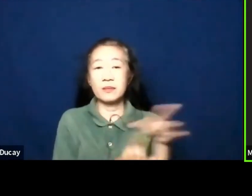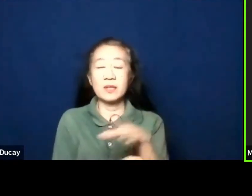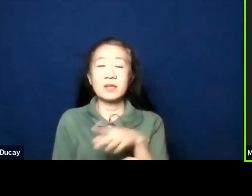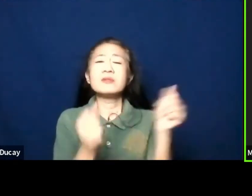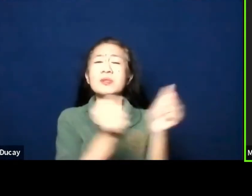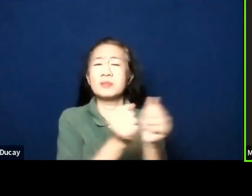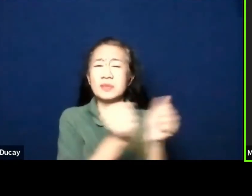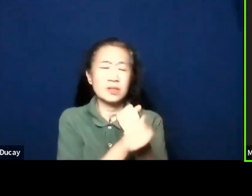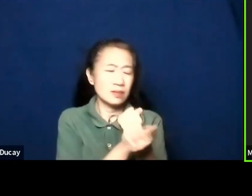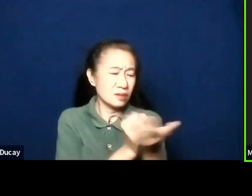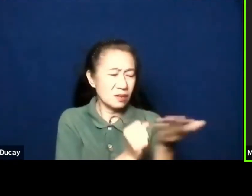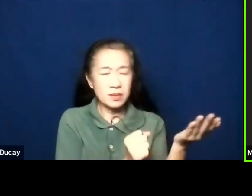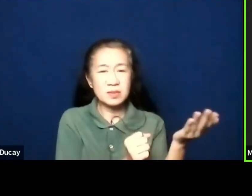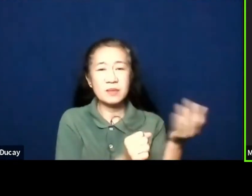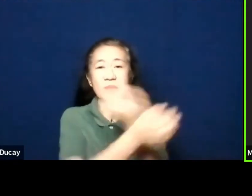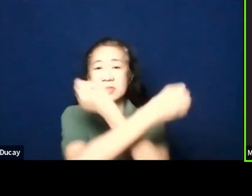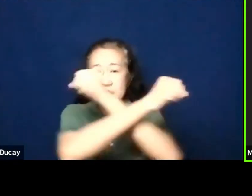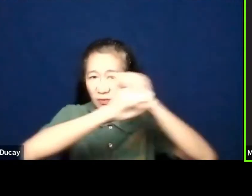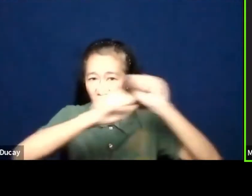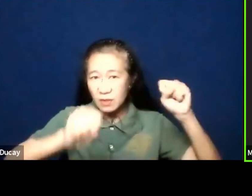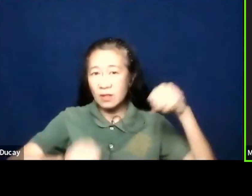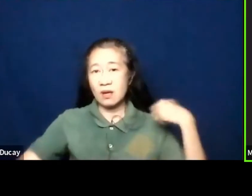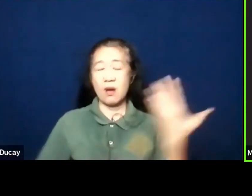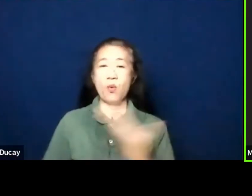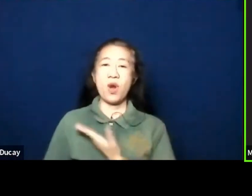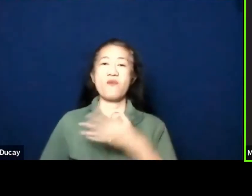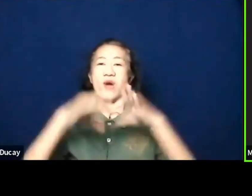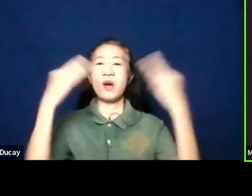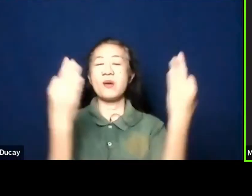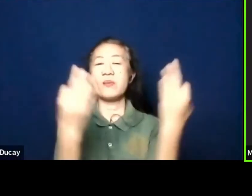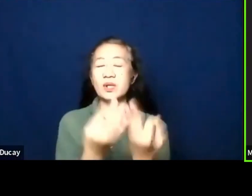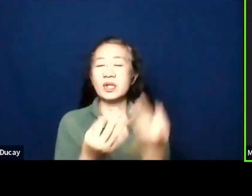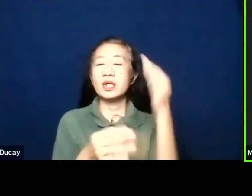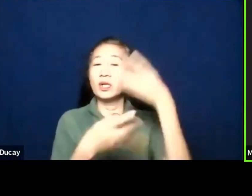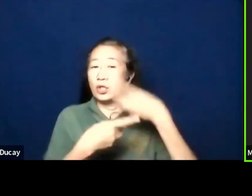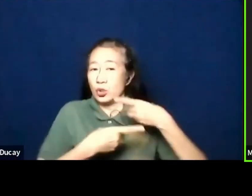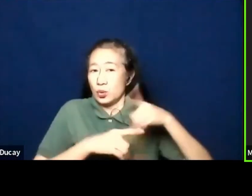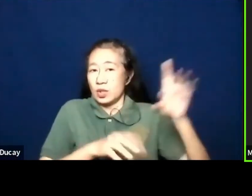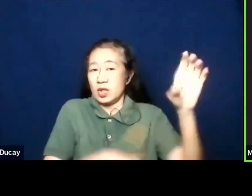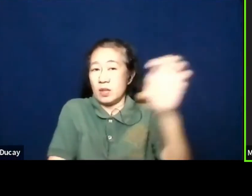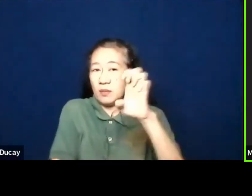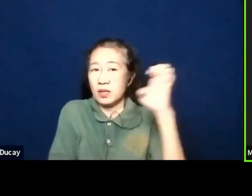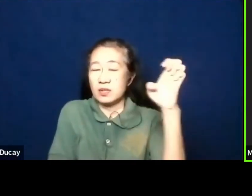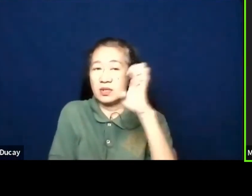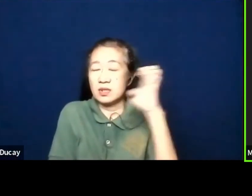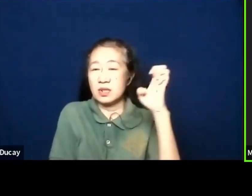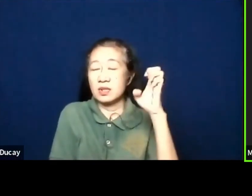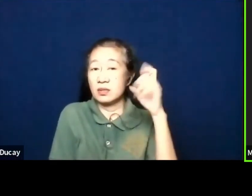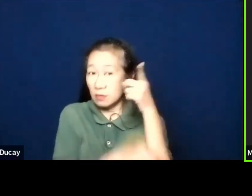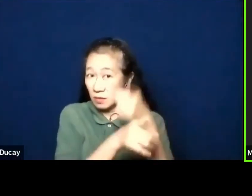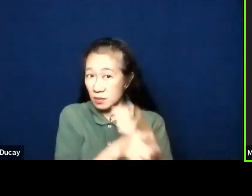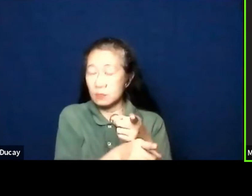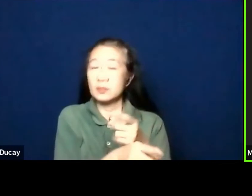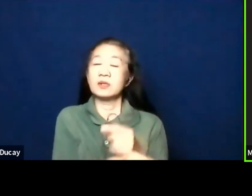natin sila sa pagliligtas ng ating pamilya sa emergency. No? So